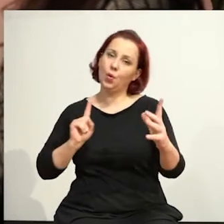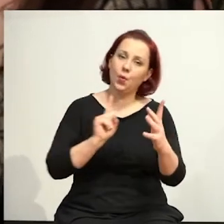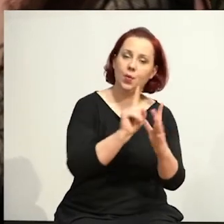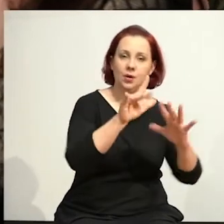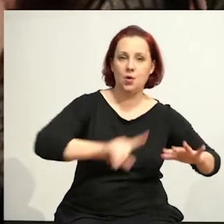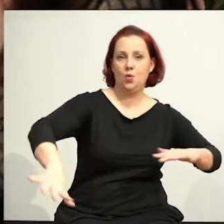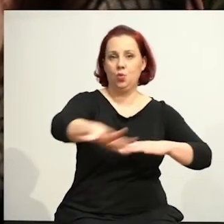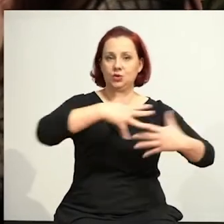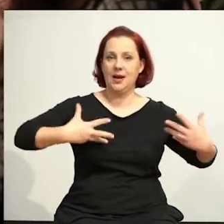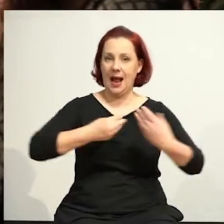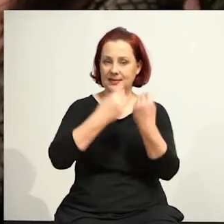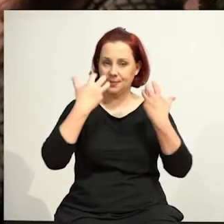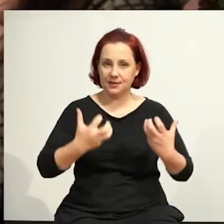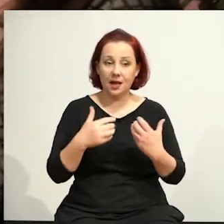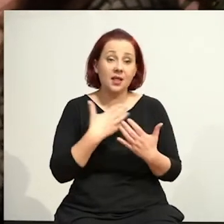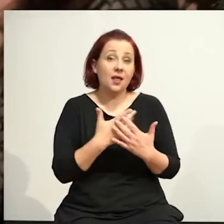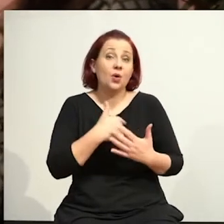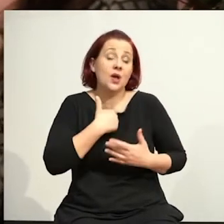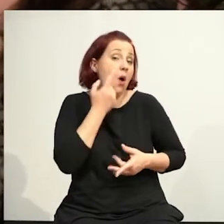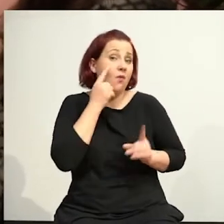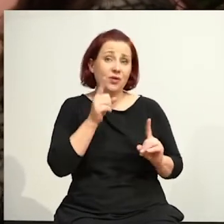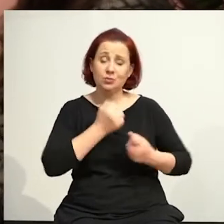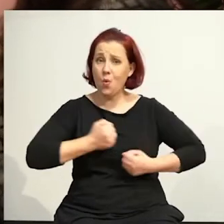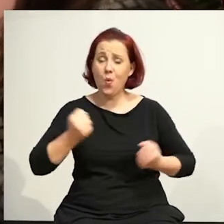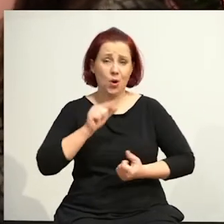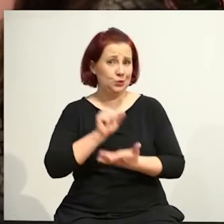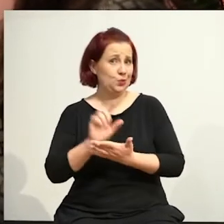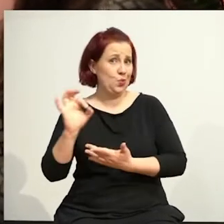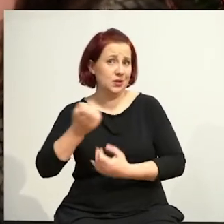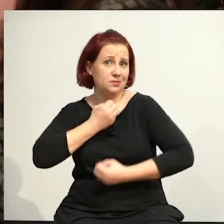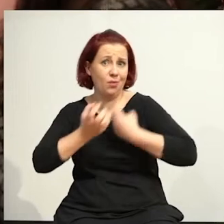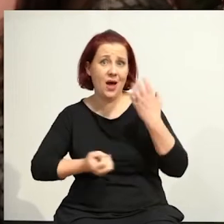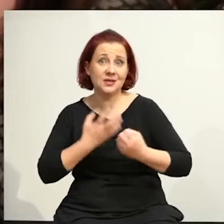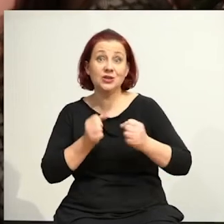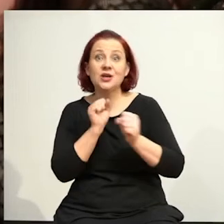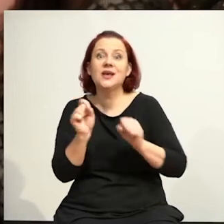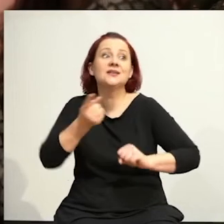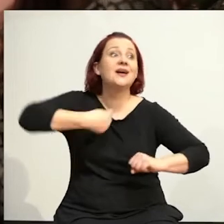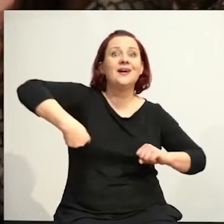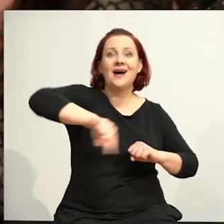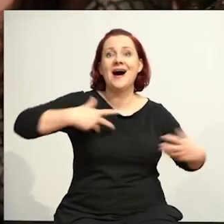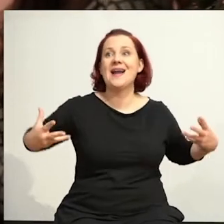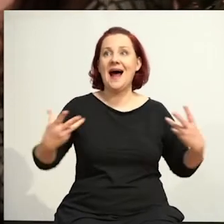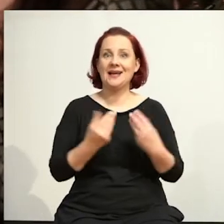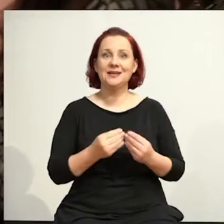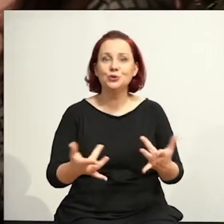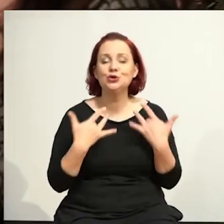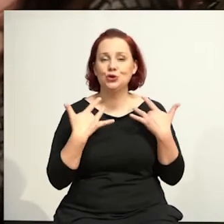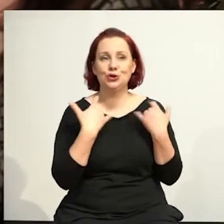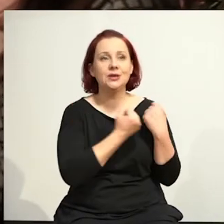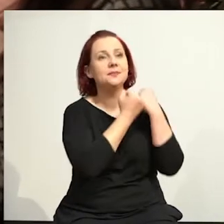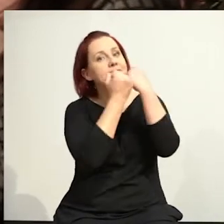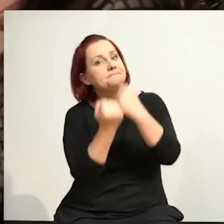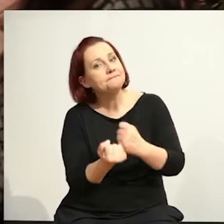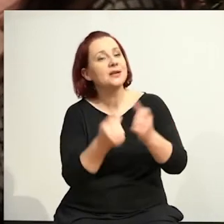ja jakby to poczytuję sobie za ogromny sukces tej poezji, że ona jest wśród nas i jest wciąż żywa, że ona